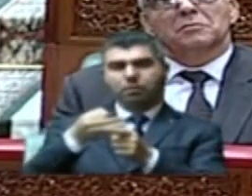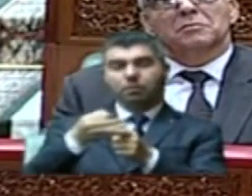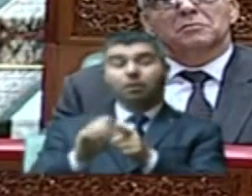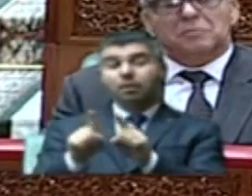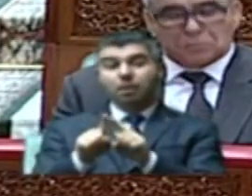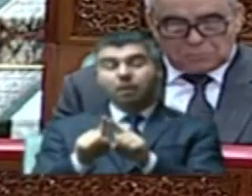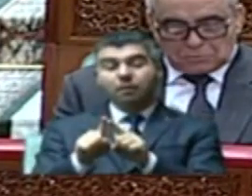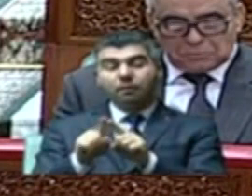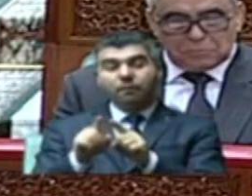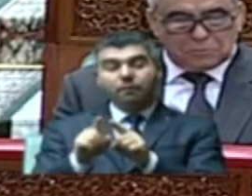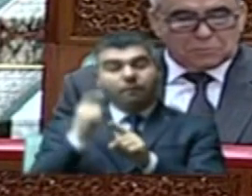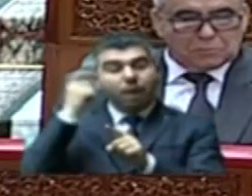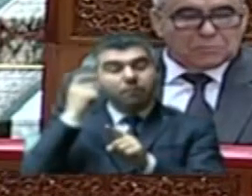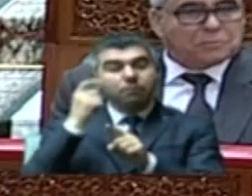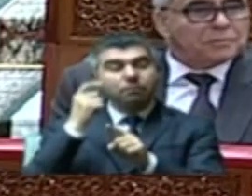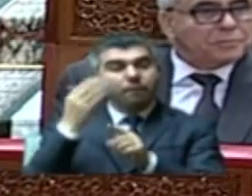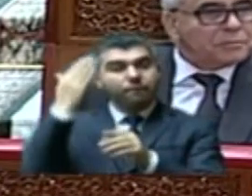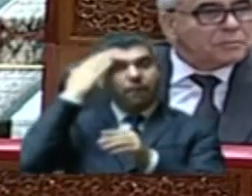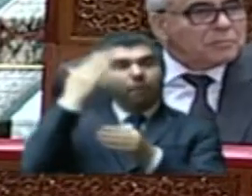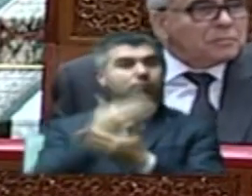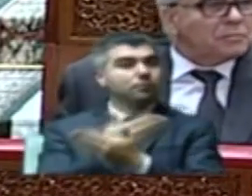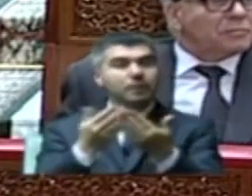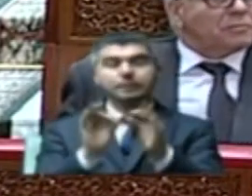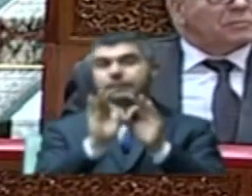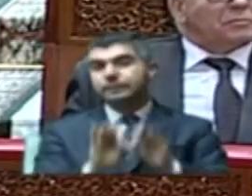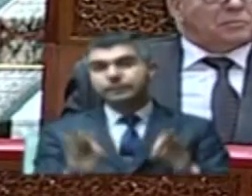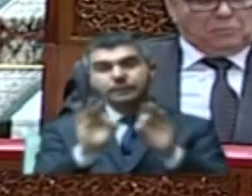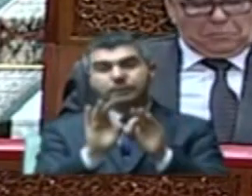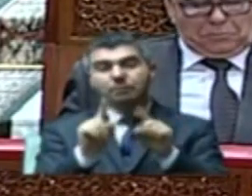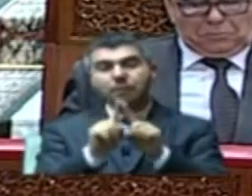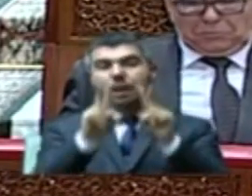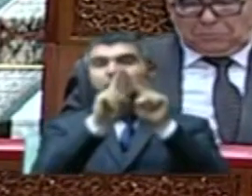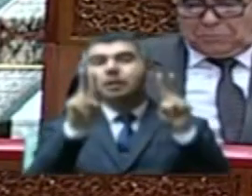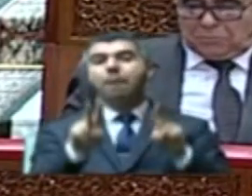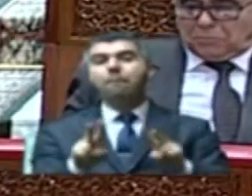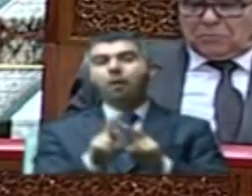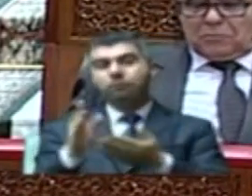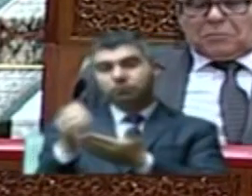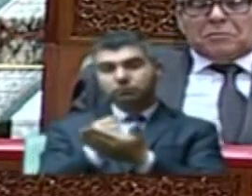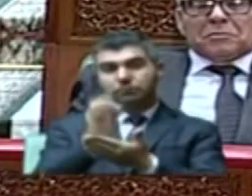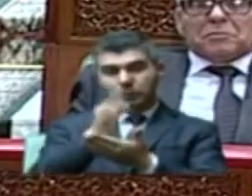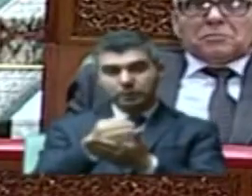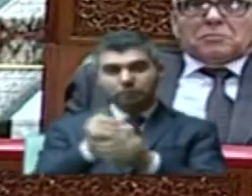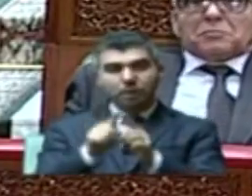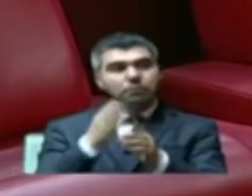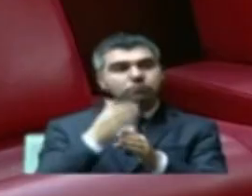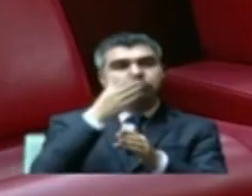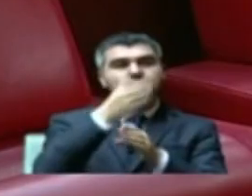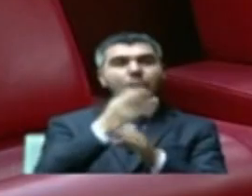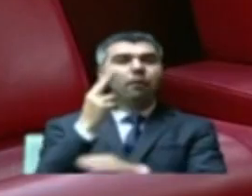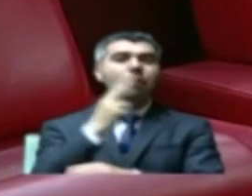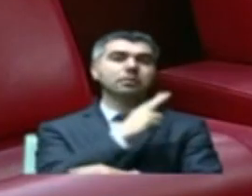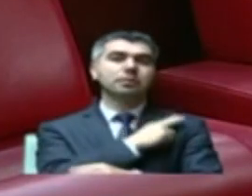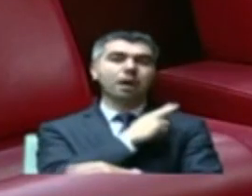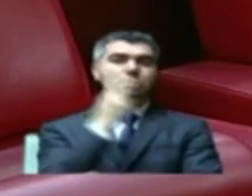هذه، لأن بالنسبة لهم الشهادة هي اللي كتخول الواحد أنه يولج لهذا المنصب ديال أستاذ جامعي.